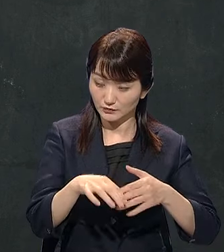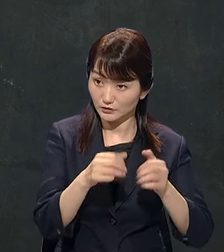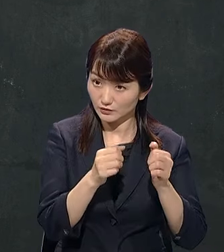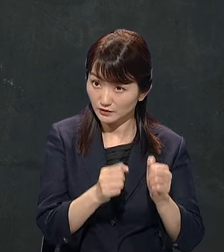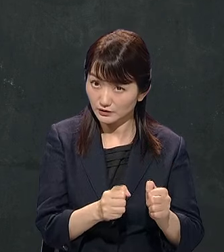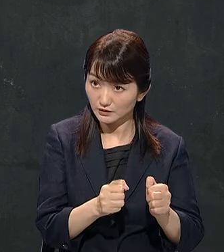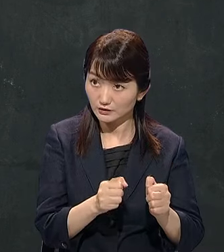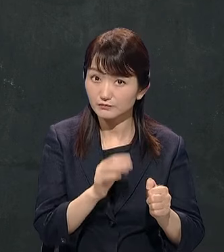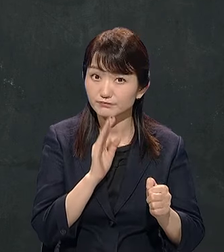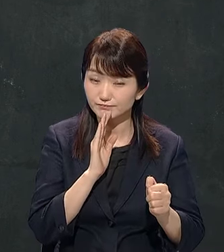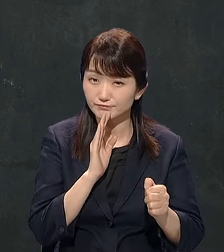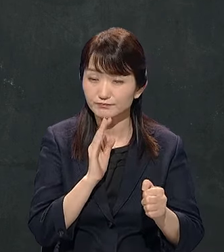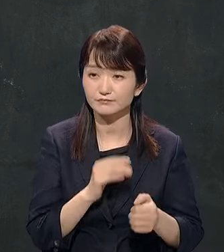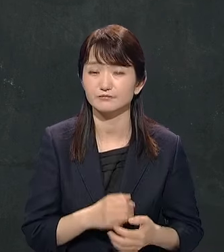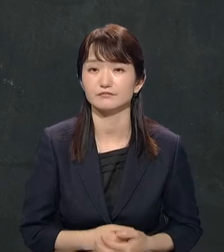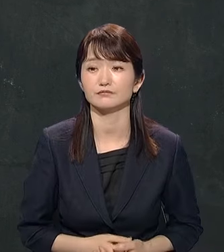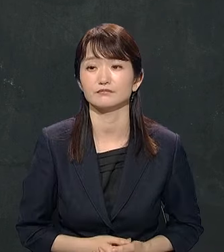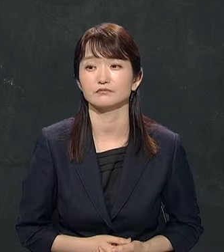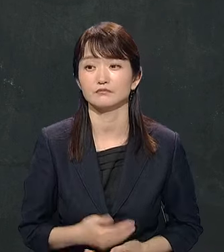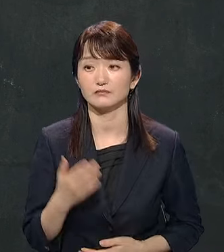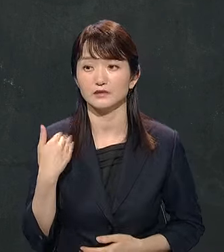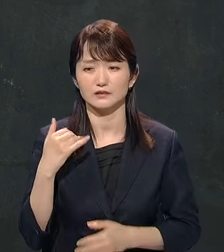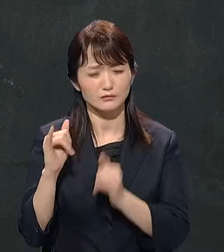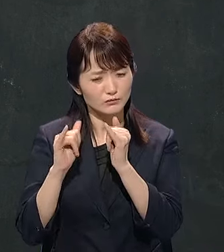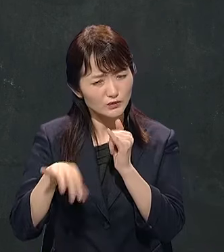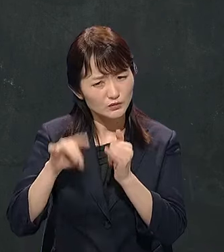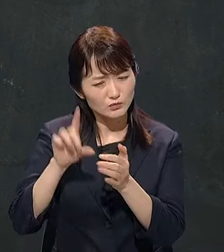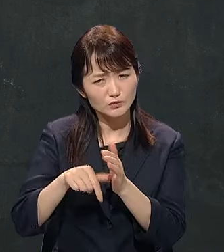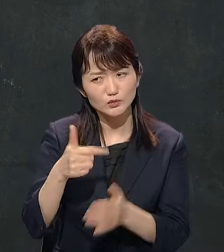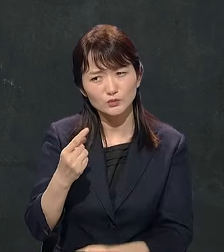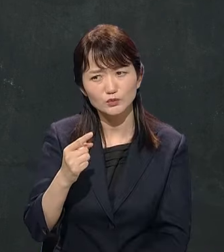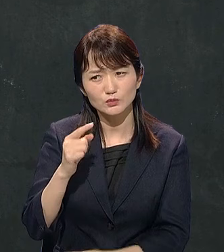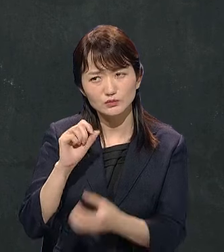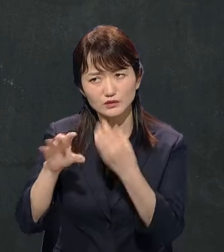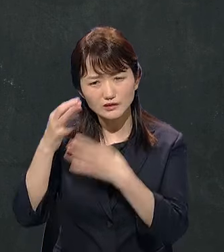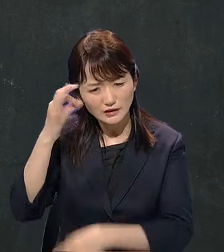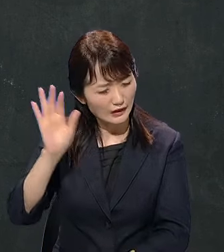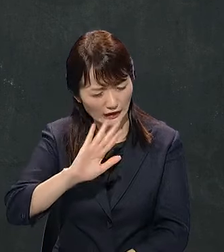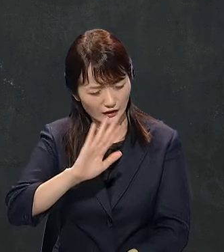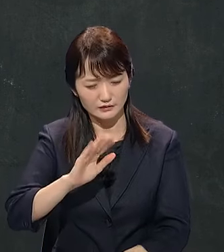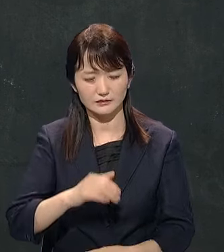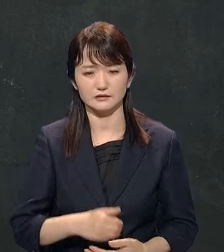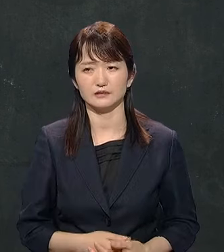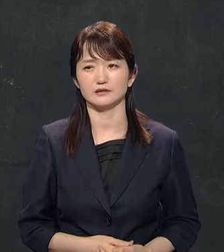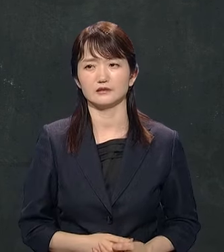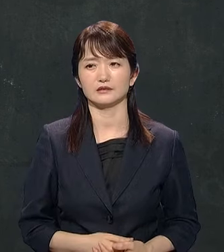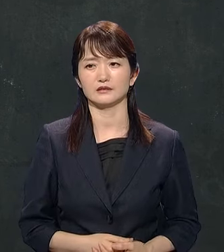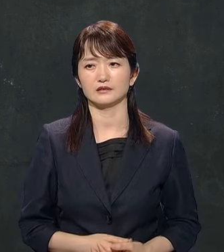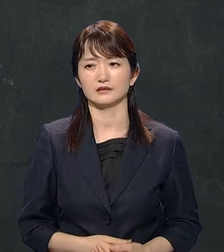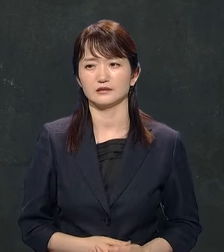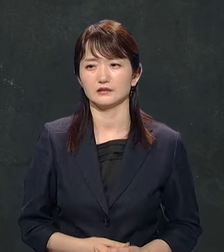거고요? 네. 아까 분명히 통화 처음에는 노스라고 인정을 하셨는데 아닙니다.